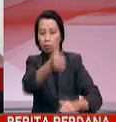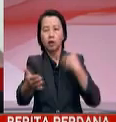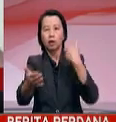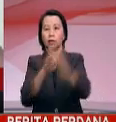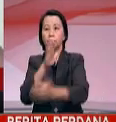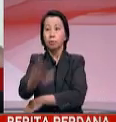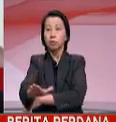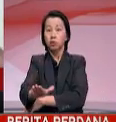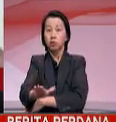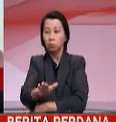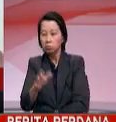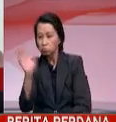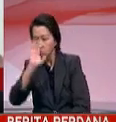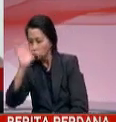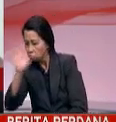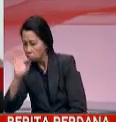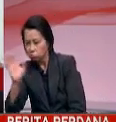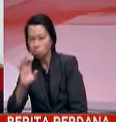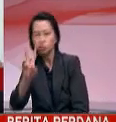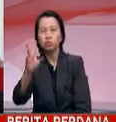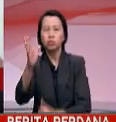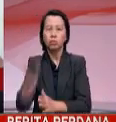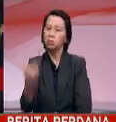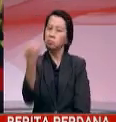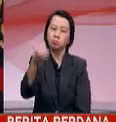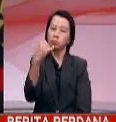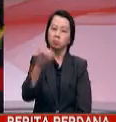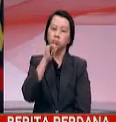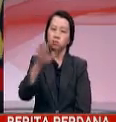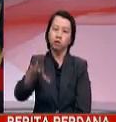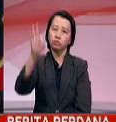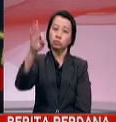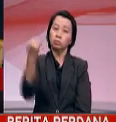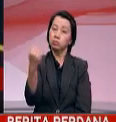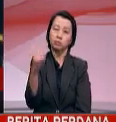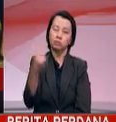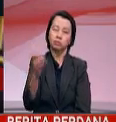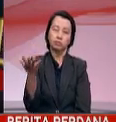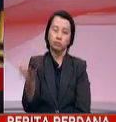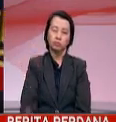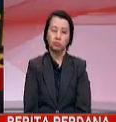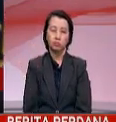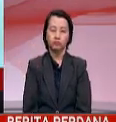ini, belum ada apa-apa petunjuklah yang kita temui.